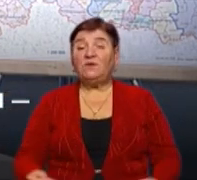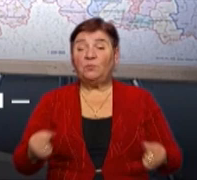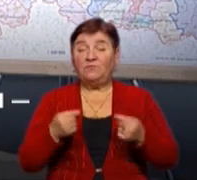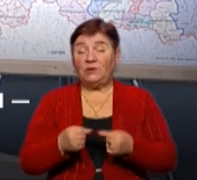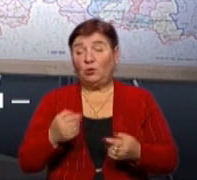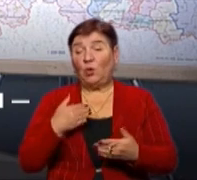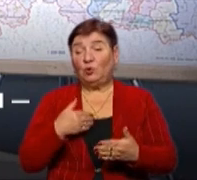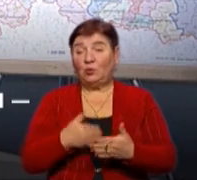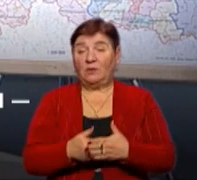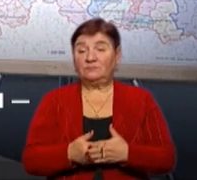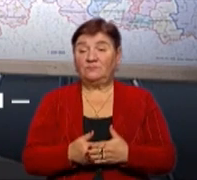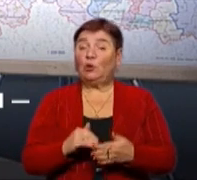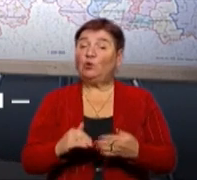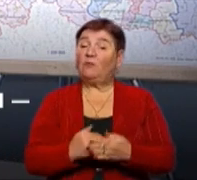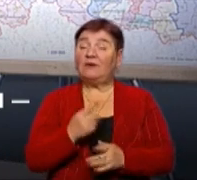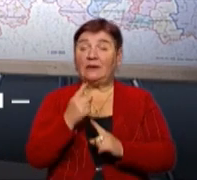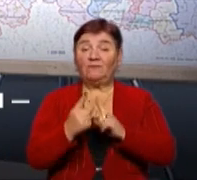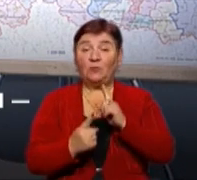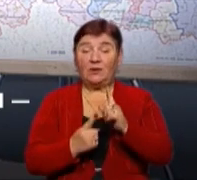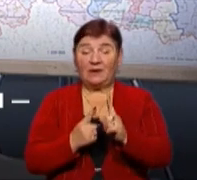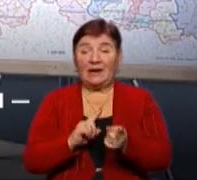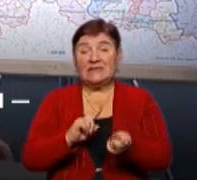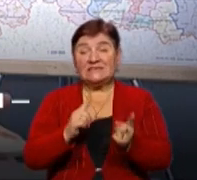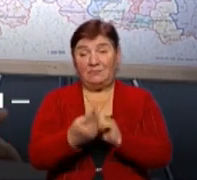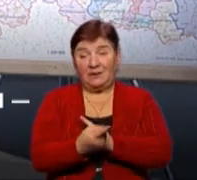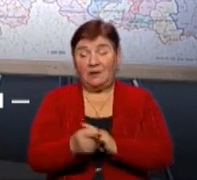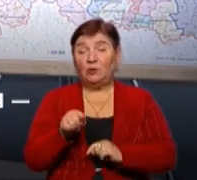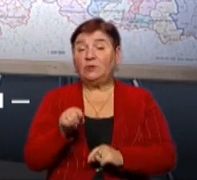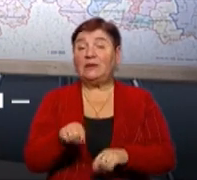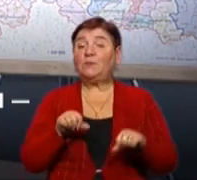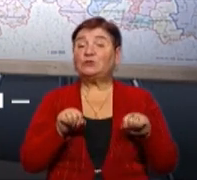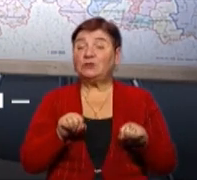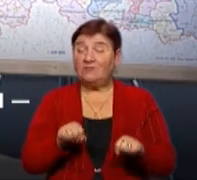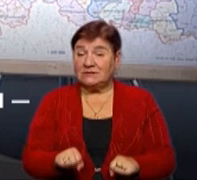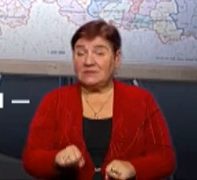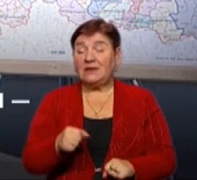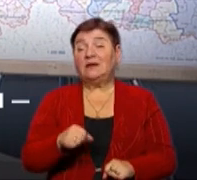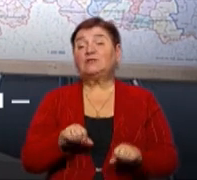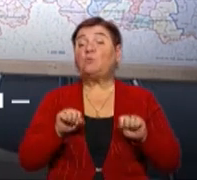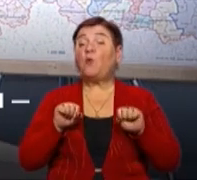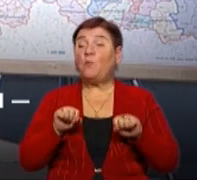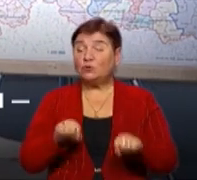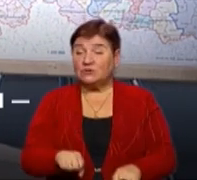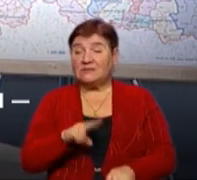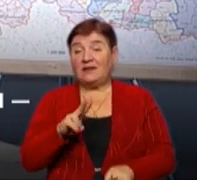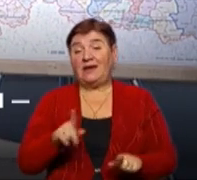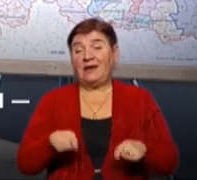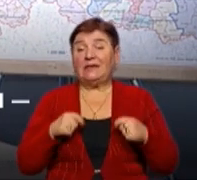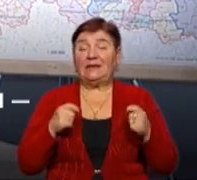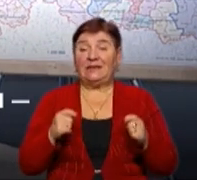до нових реформних змін і відповідно до тих можливостей, спроможностей, які